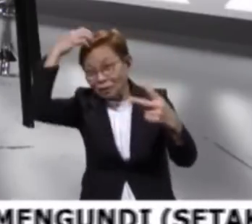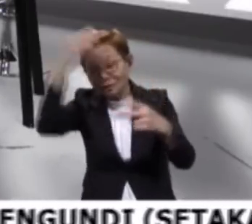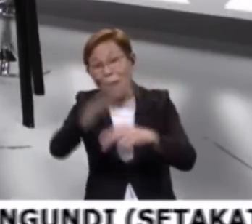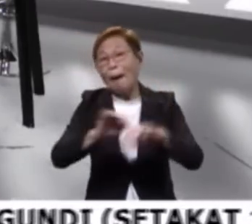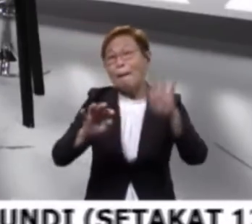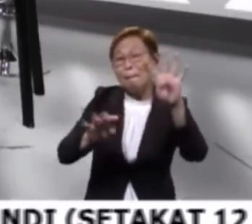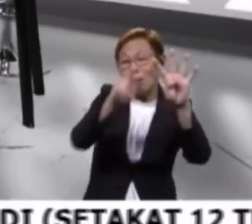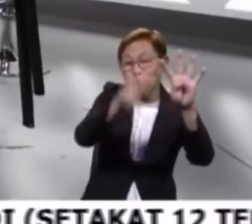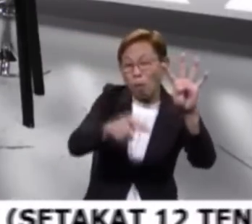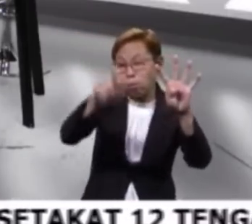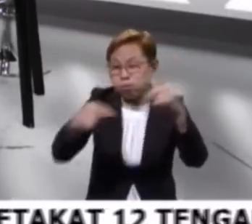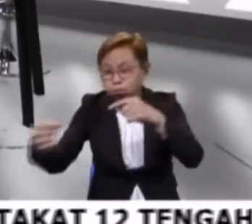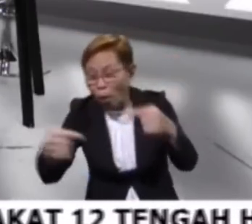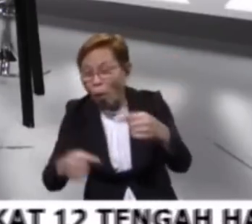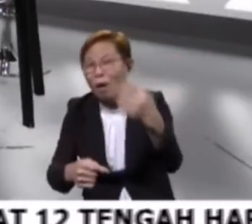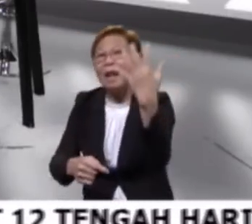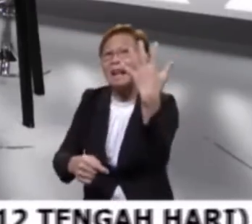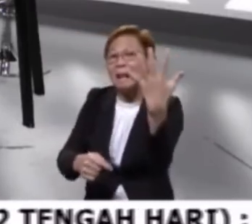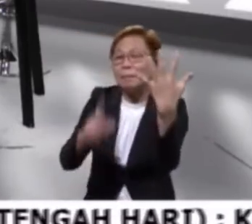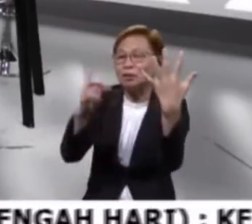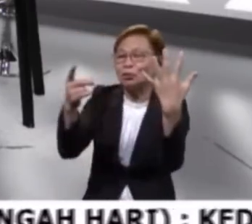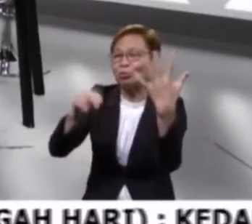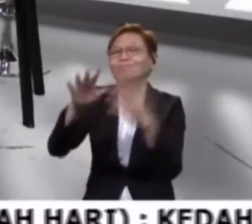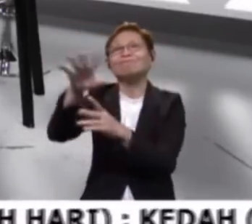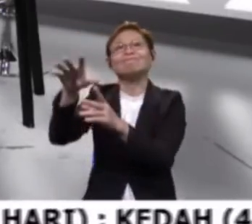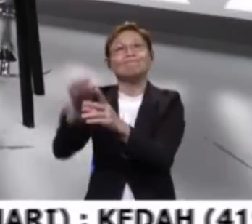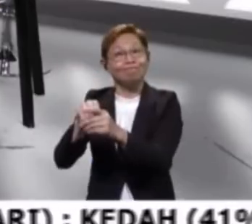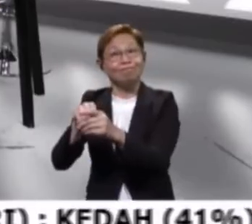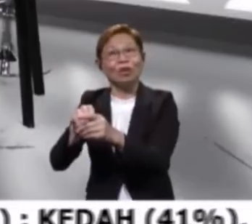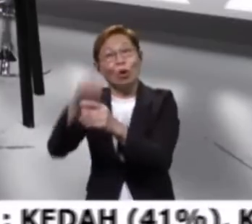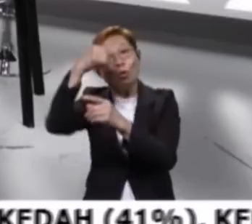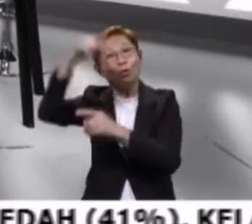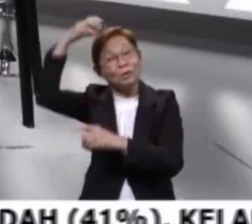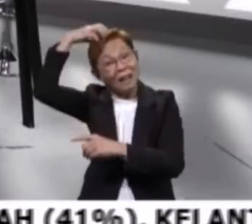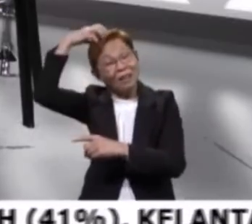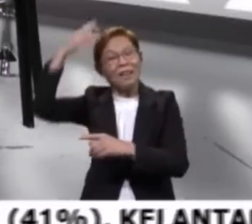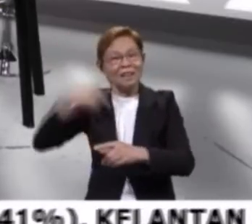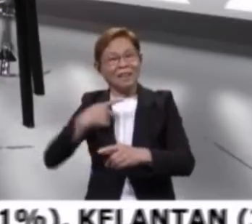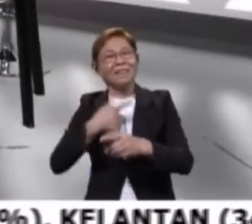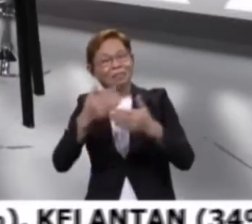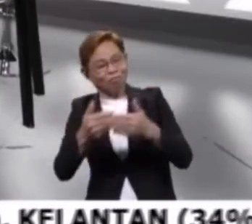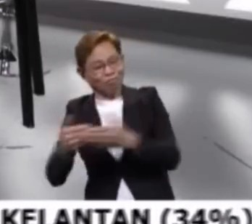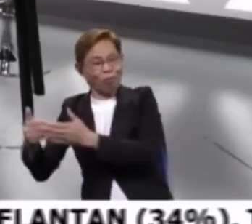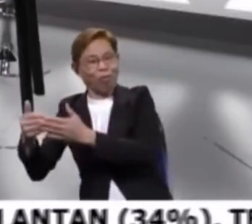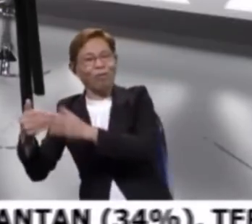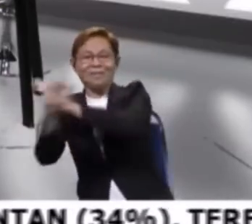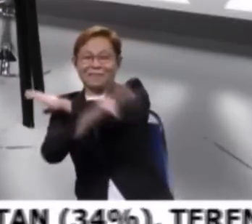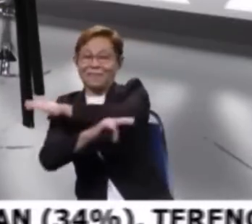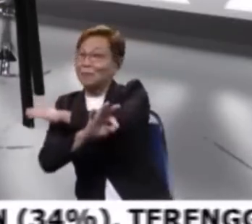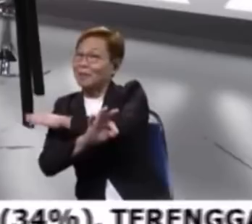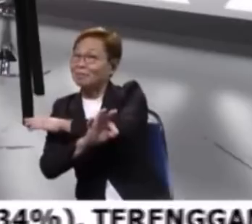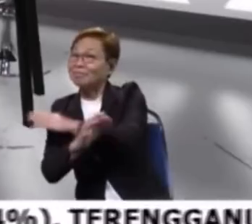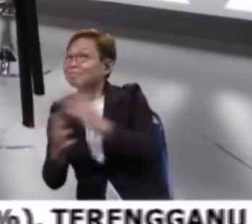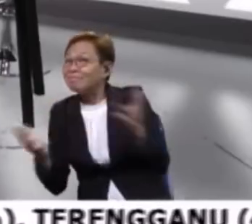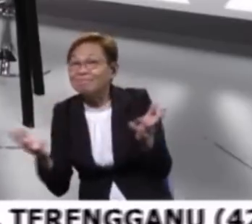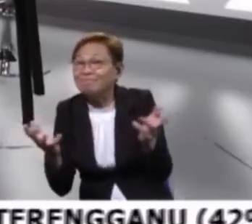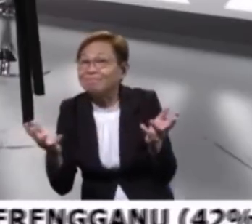penjuru Ada Lima Do yang terlibat itu untuk selama ini kita teruskan pula dengan